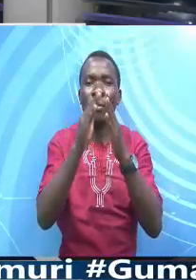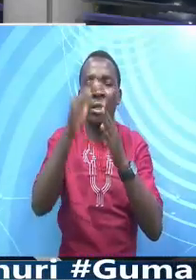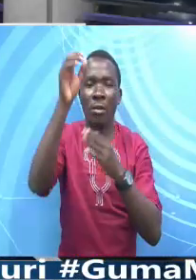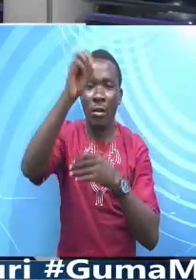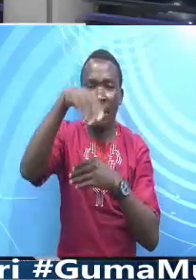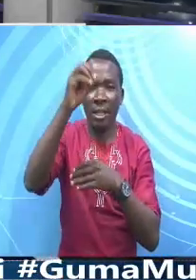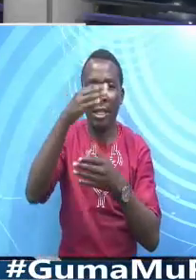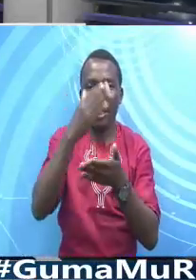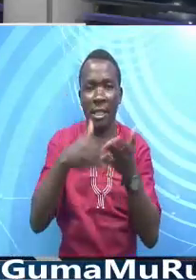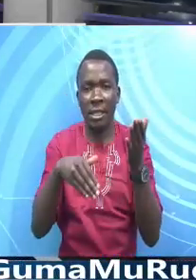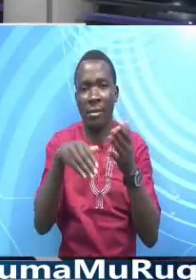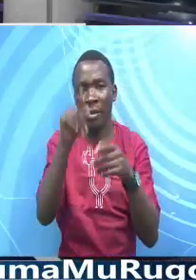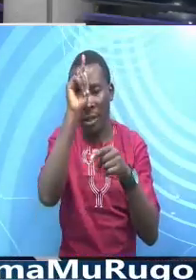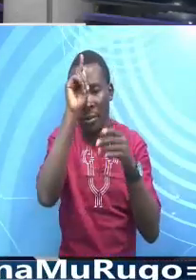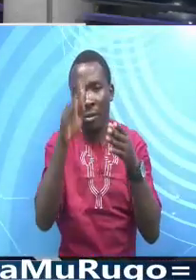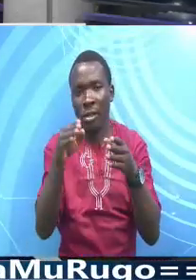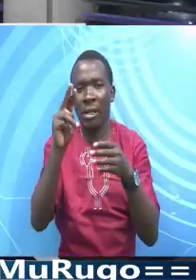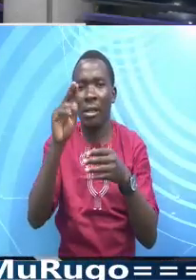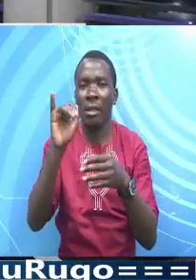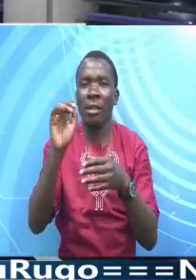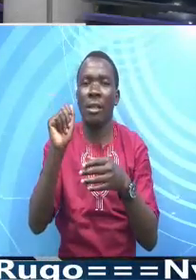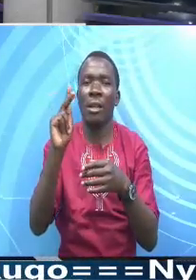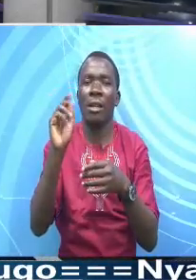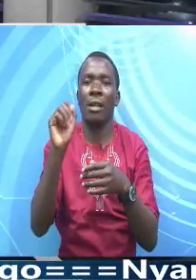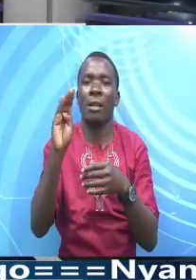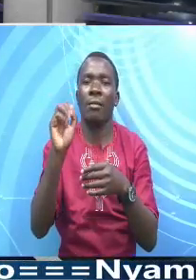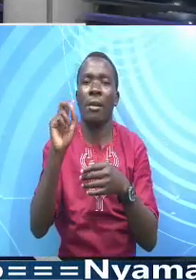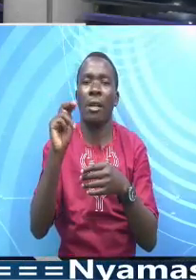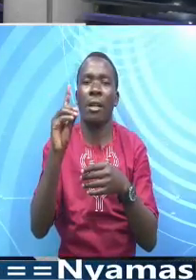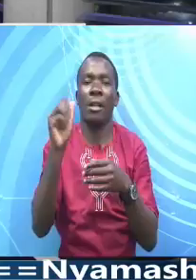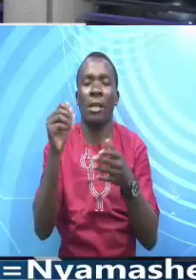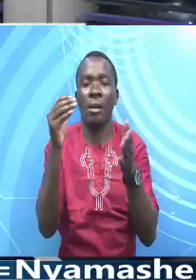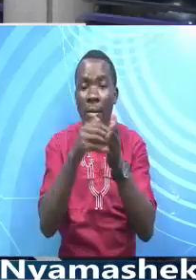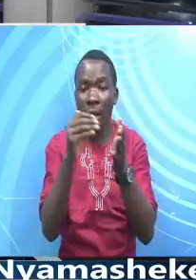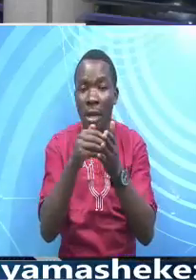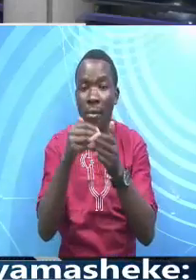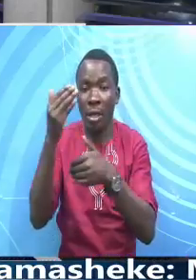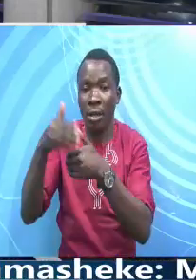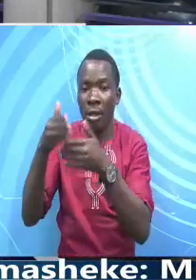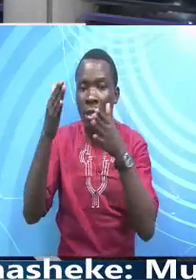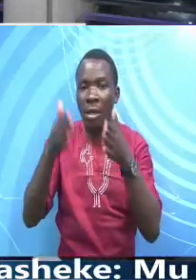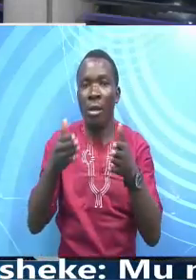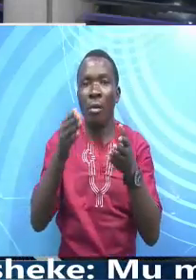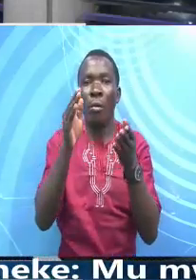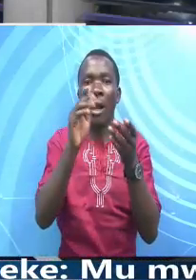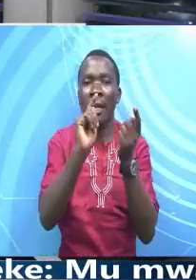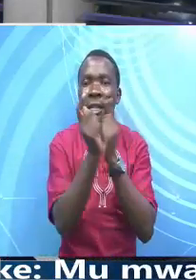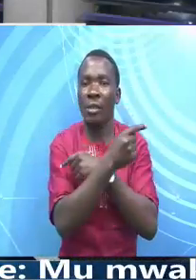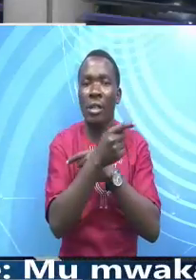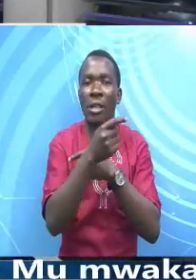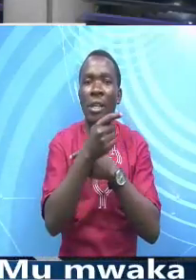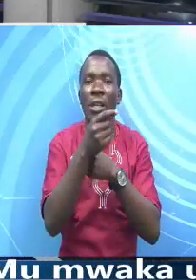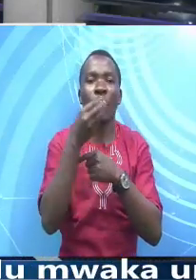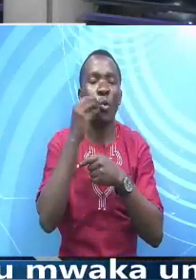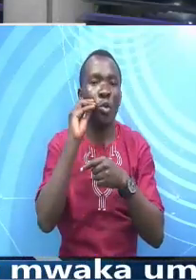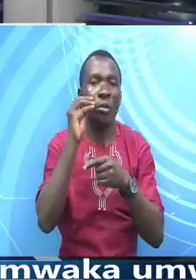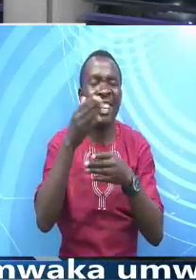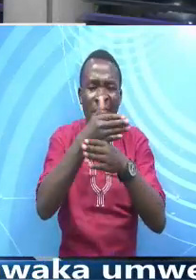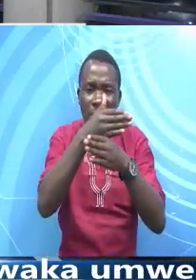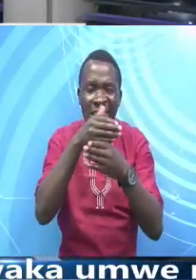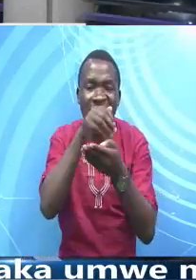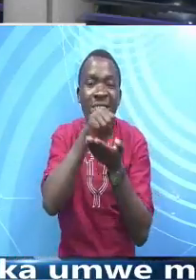baturage bo mu murenge wa Nyakabanda batuye mu dugudu wa Rwagitanga bangamiye n'umwe abaturanyi babo wagize urugo rw'ibagiro ry'ingurube, akaba aho bahera